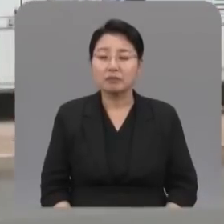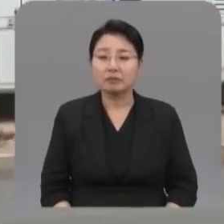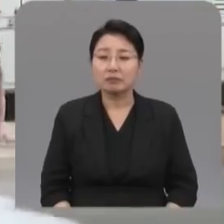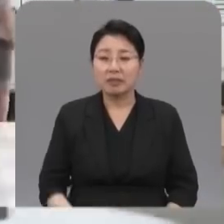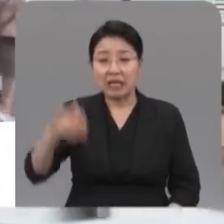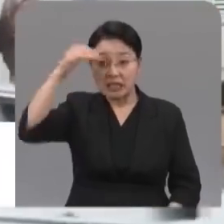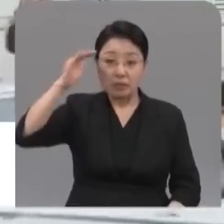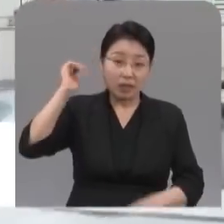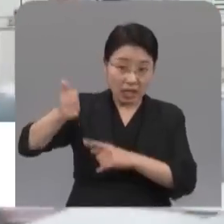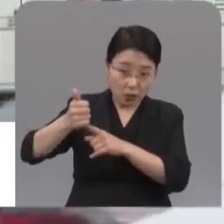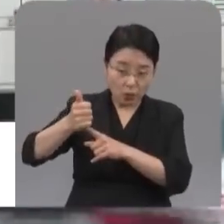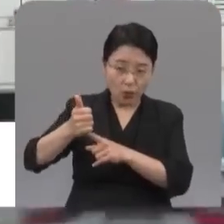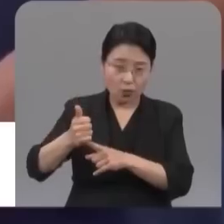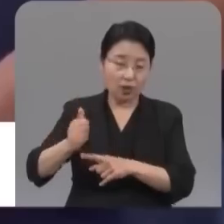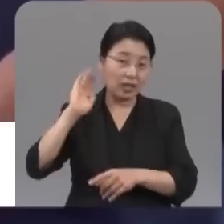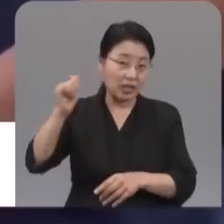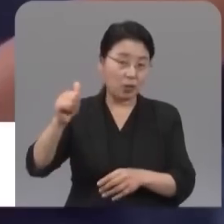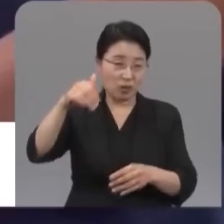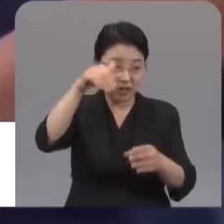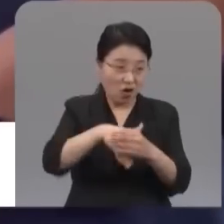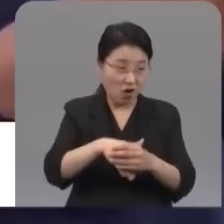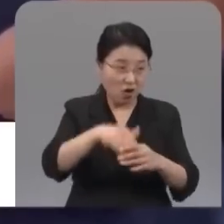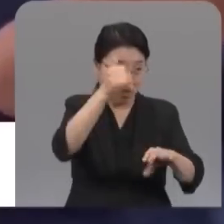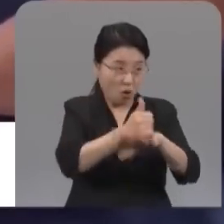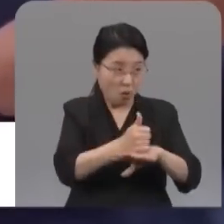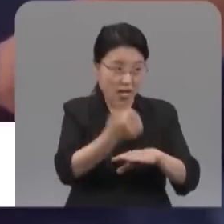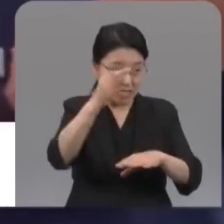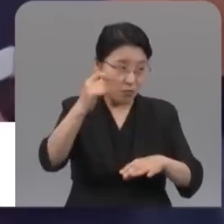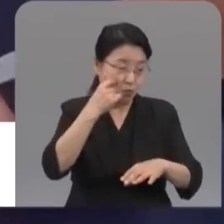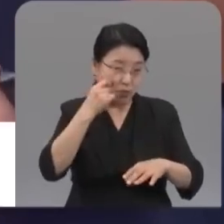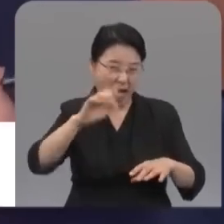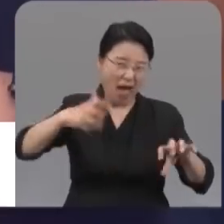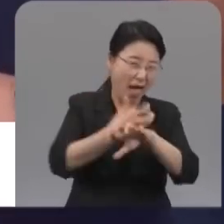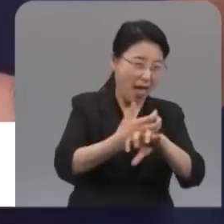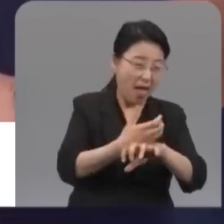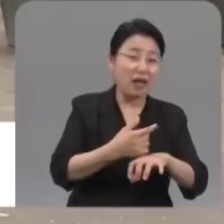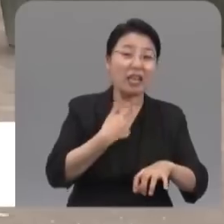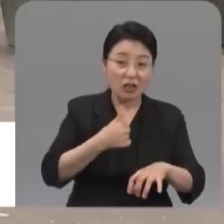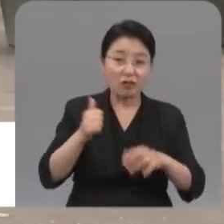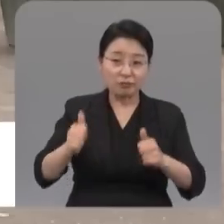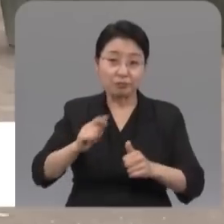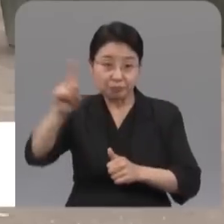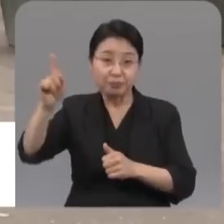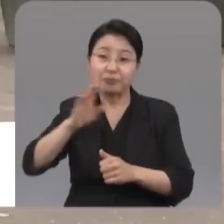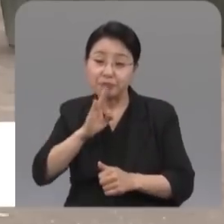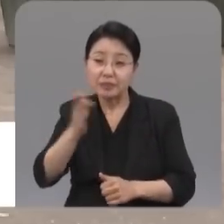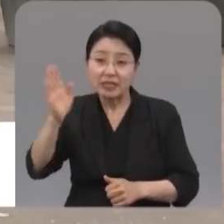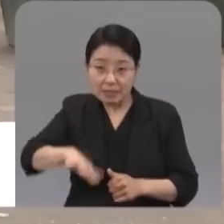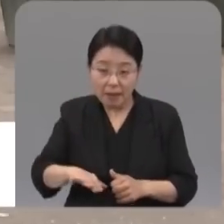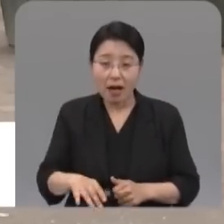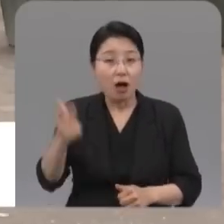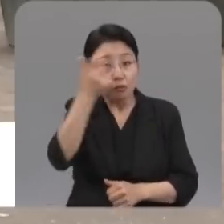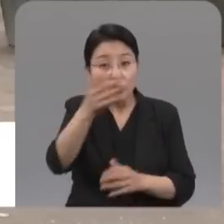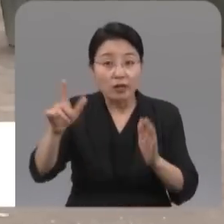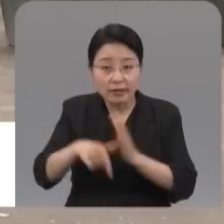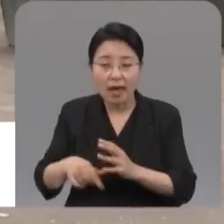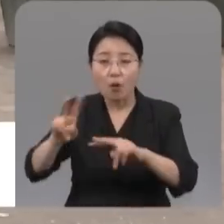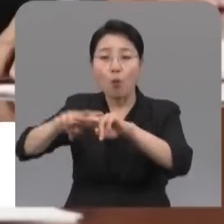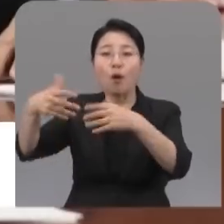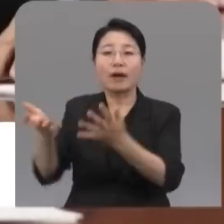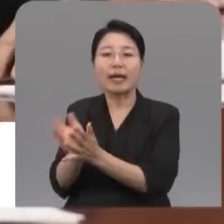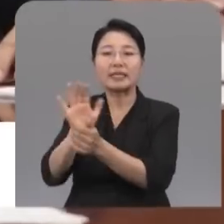트럼프 전 대통령이 대선 결과를 뒤집으려 한 혐의로 기소가 됐지만 여론조사에서는 공화당 지지자의 69%가